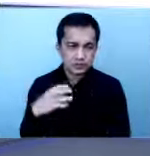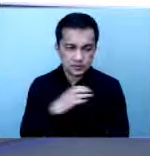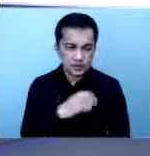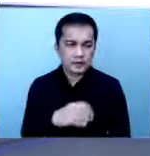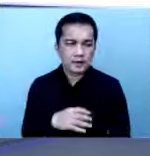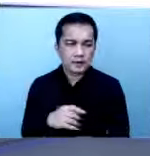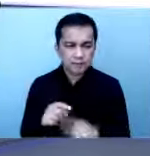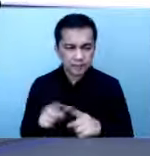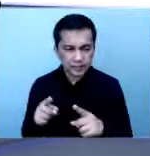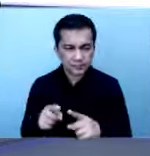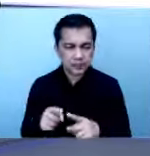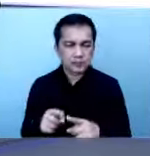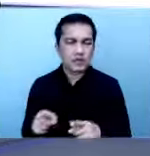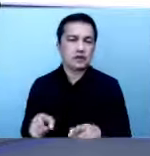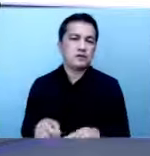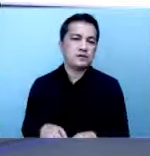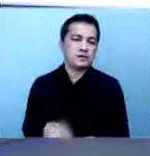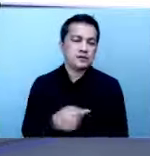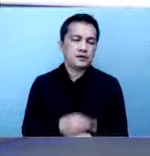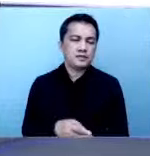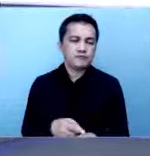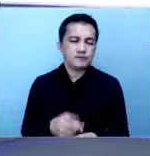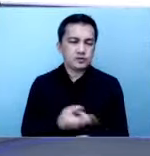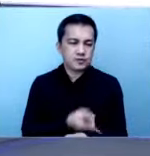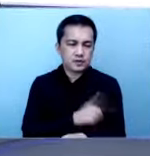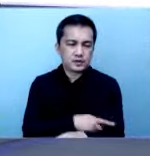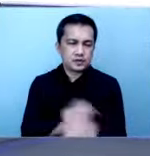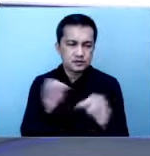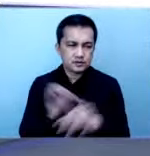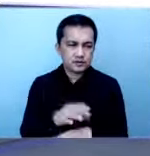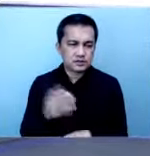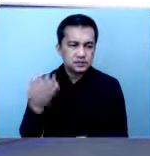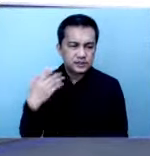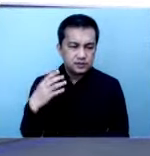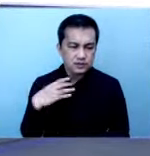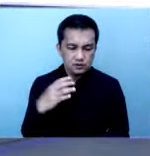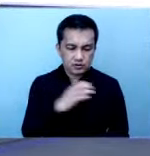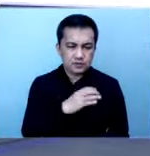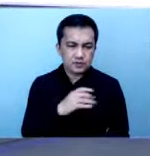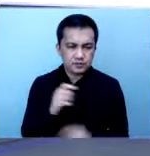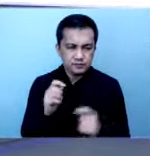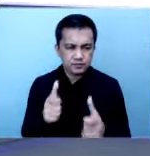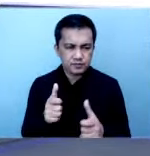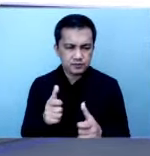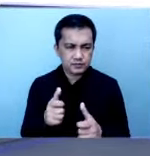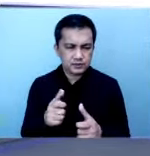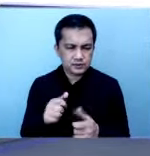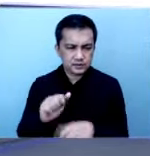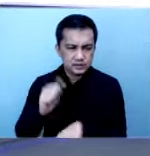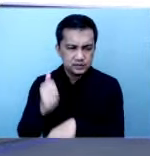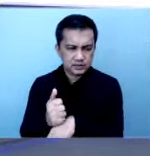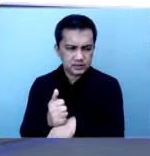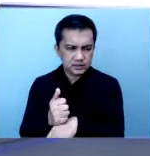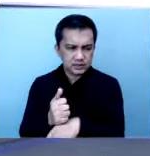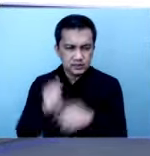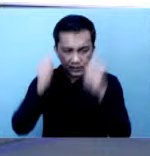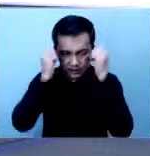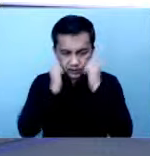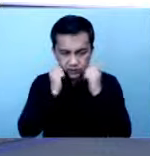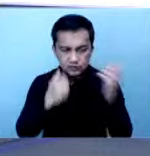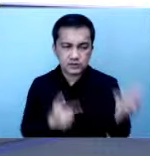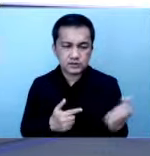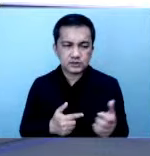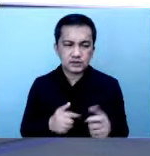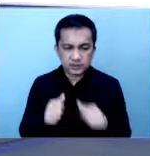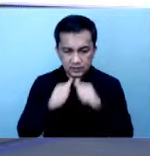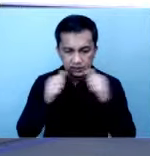Pero matindi naman po ang resback. Ang dating kongresista biglang na-designate bilang terorista. Inunsyo po yan